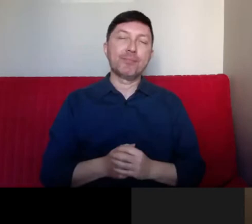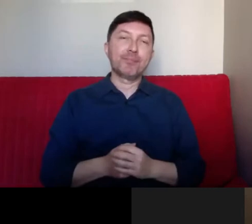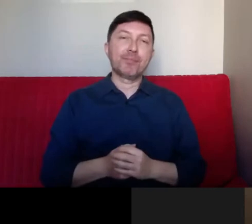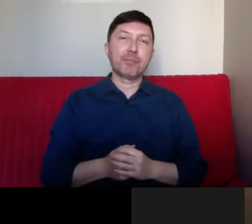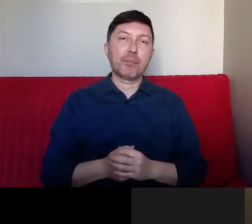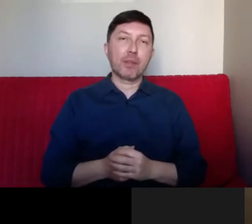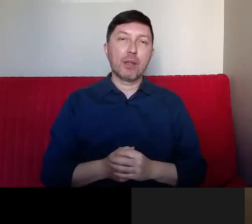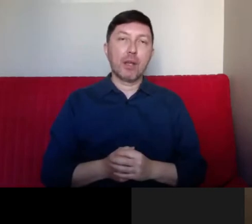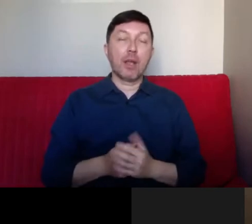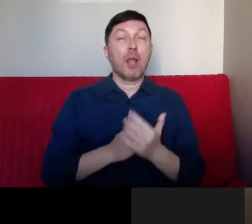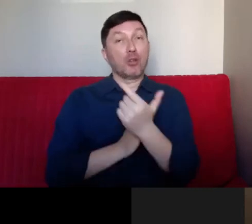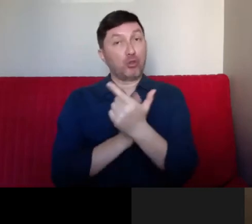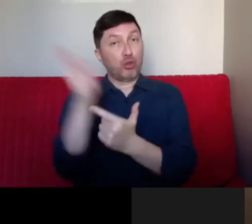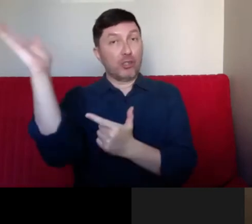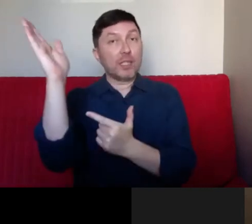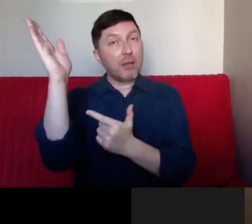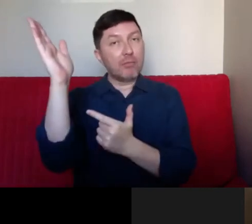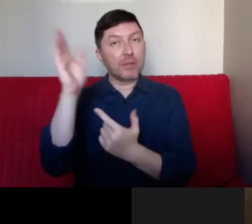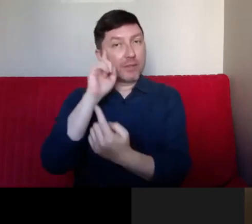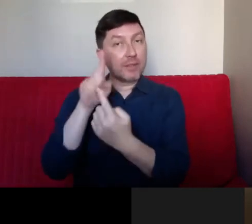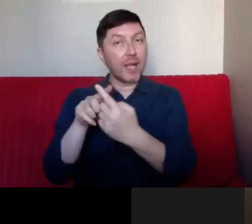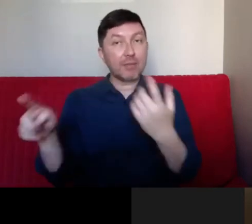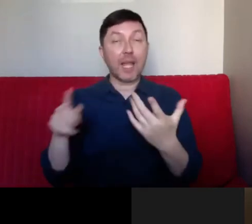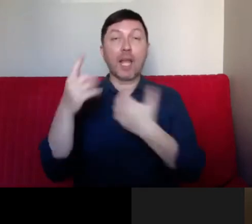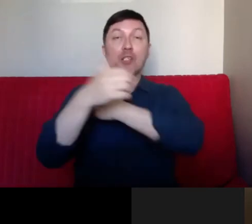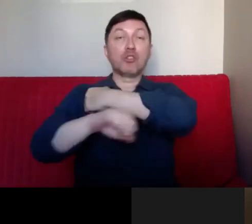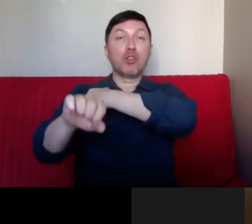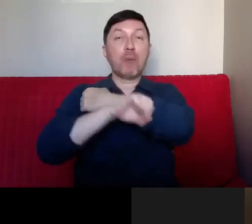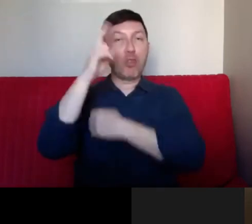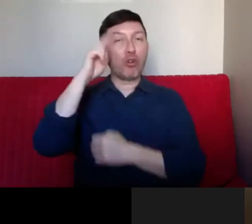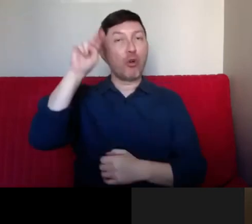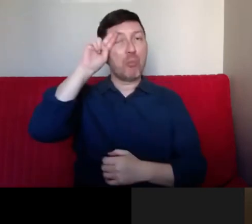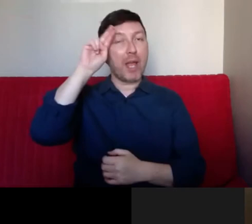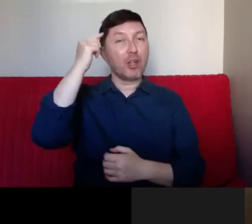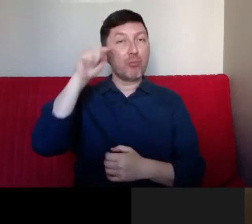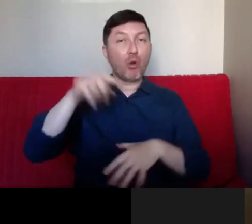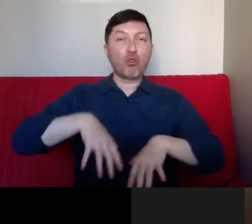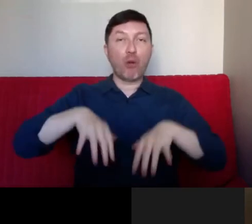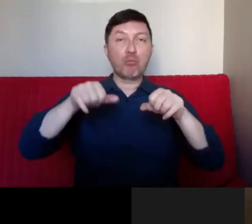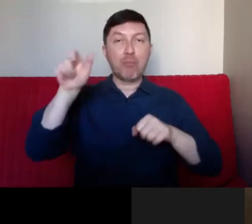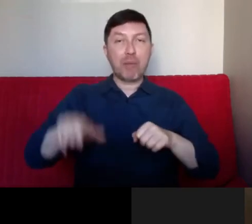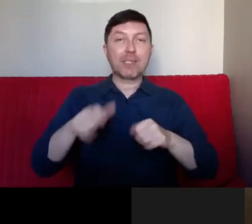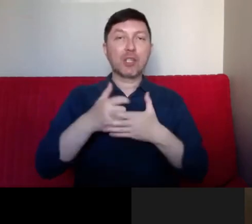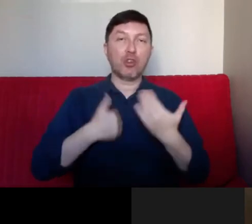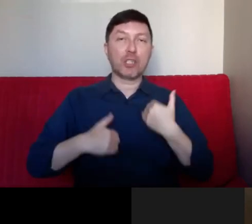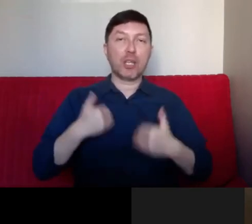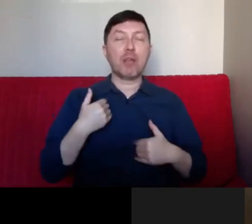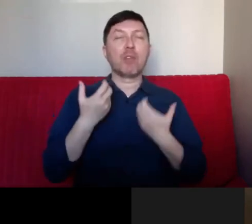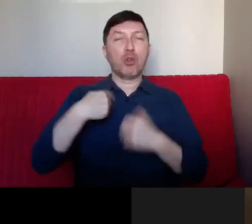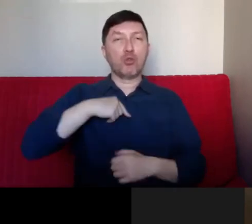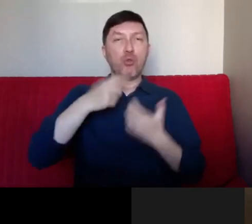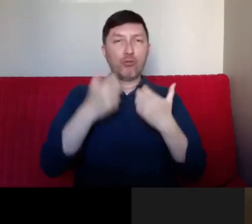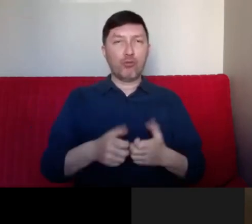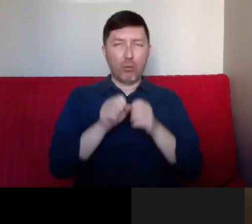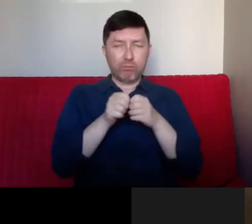ce webinaire, c'est la semaine européenne pour l'emploi des personnes handicapées. Nous souhaitons la développer cette semaine dans toute l'Europe. Elle a